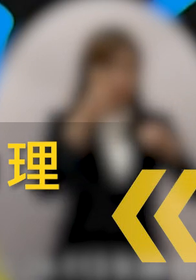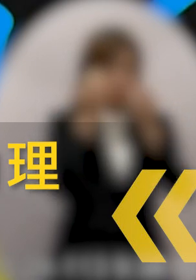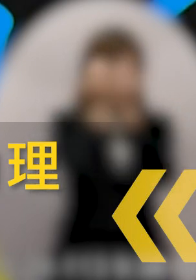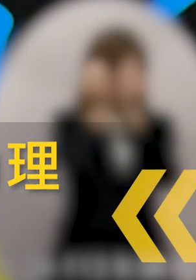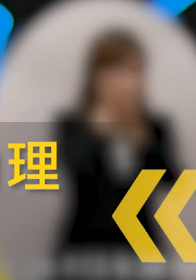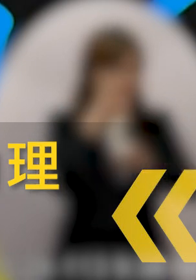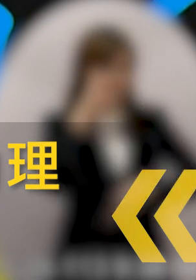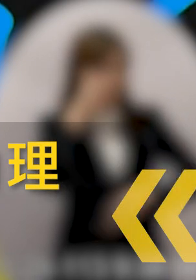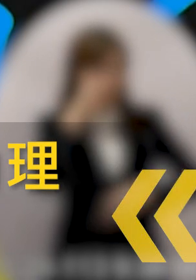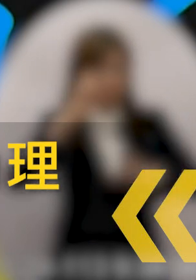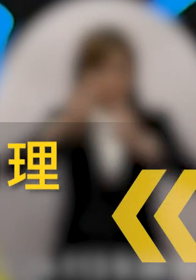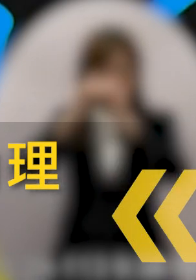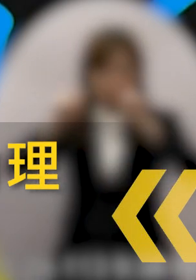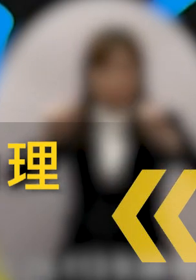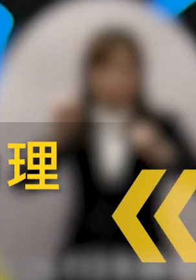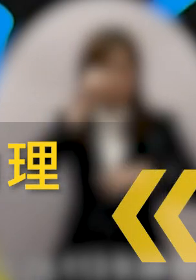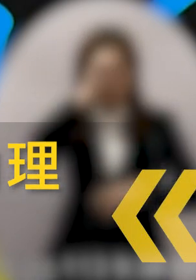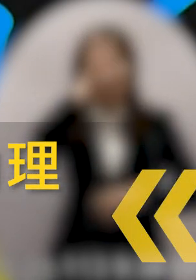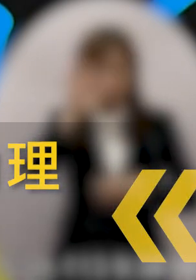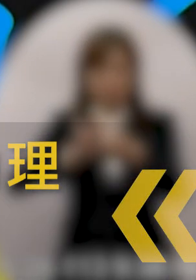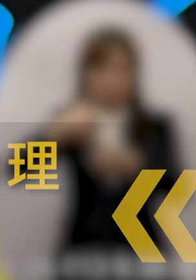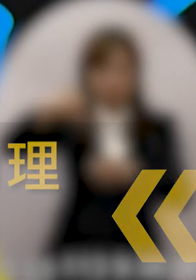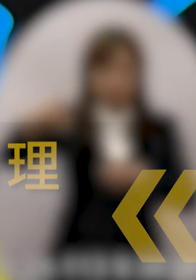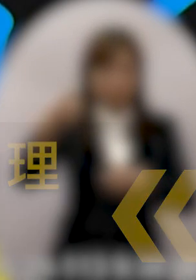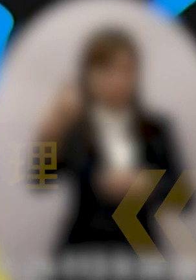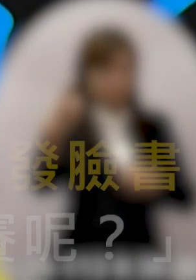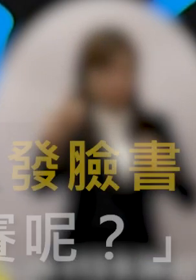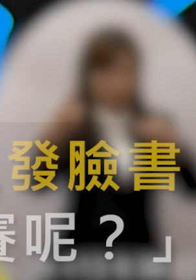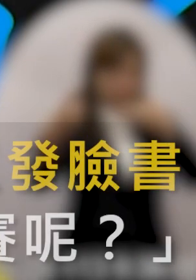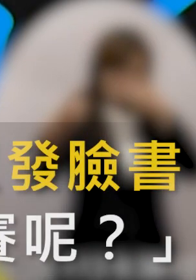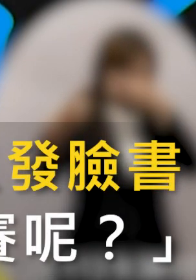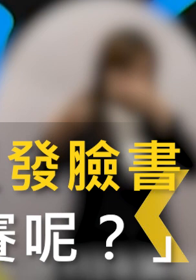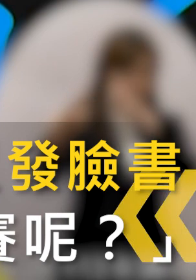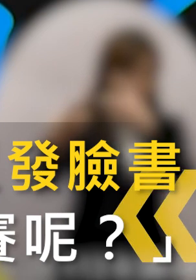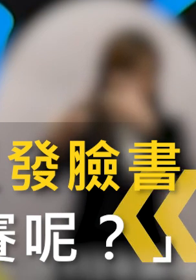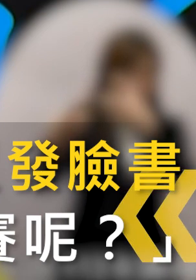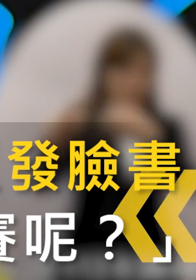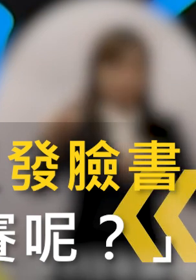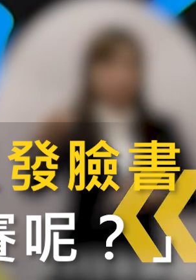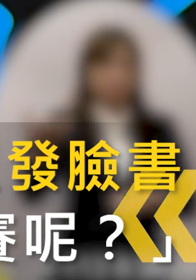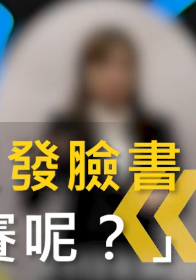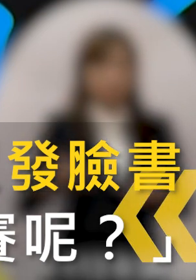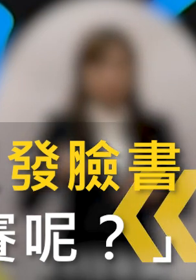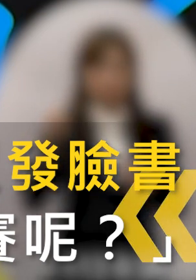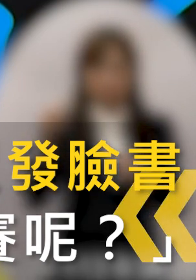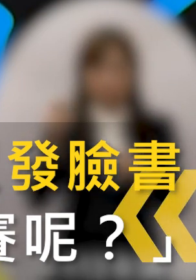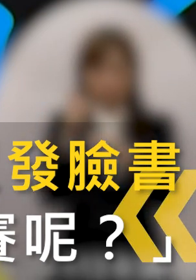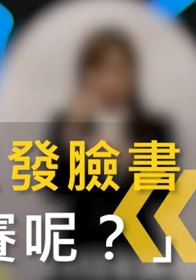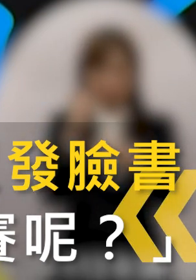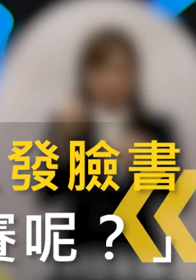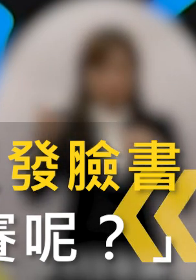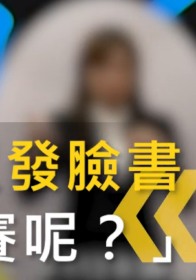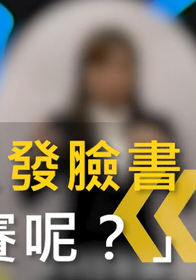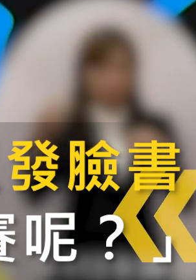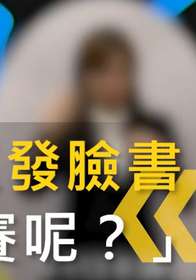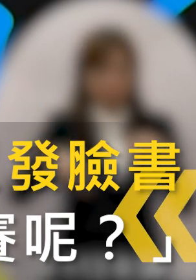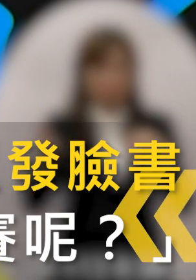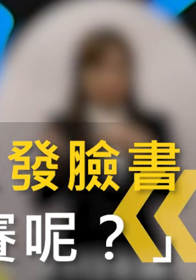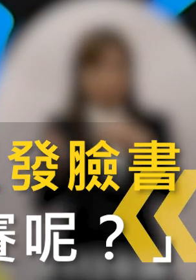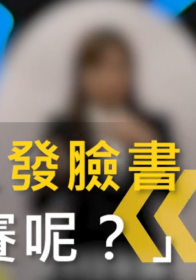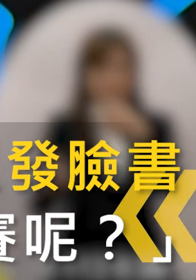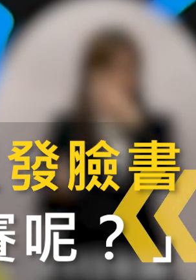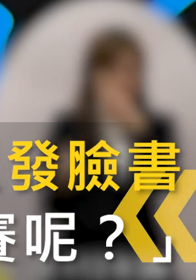员的手机，哇，拍得超级清楚，那个对话还清晰到可以让他po脸书去炫